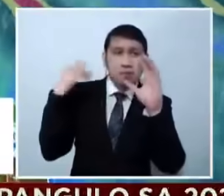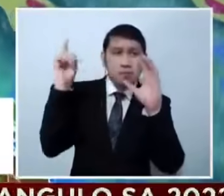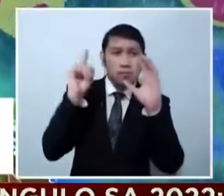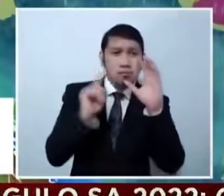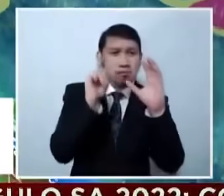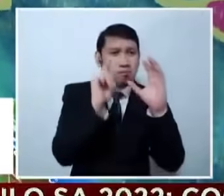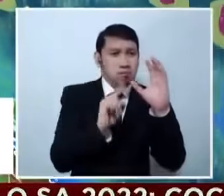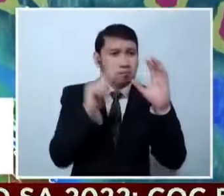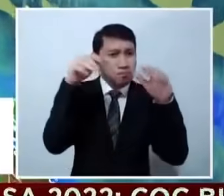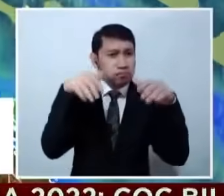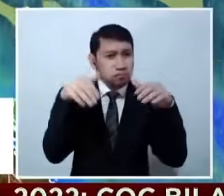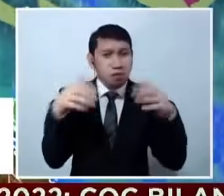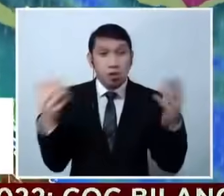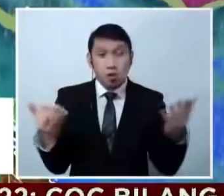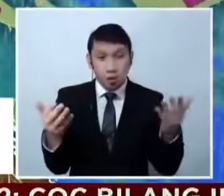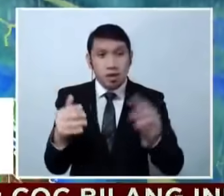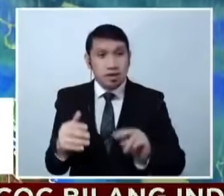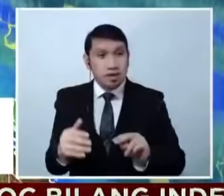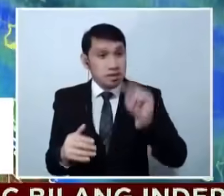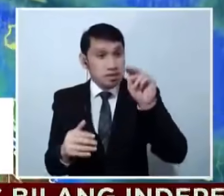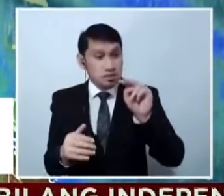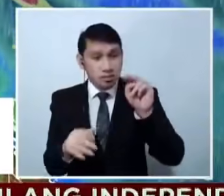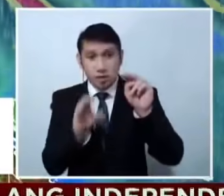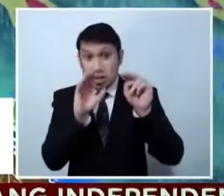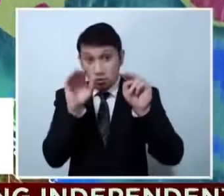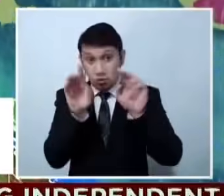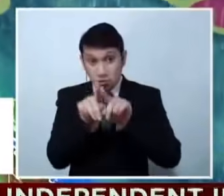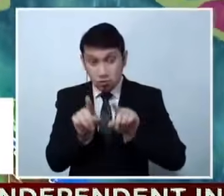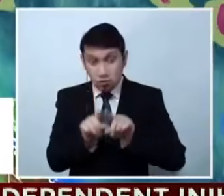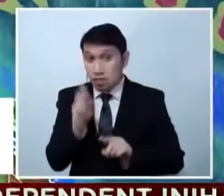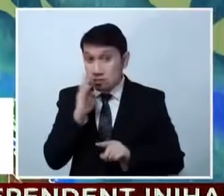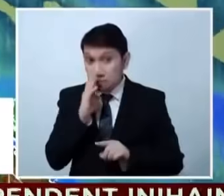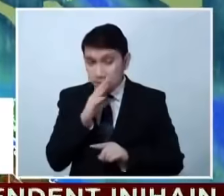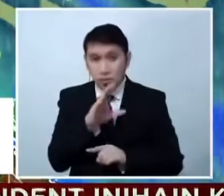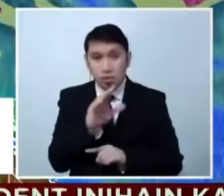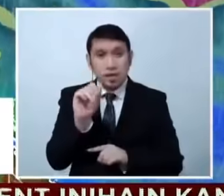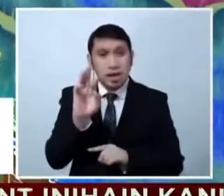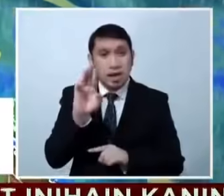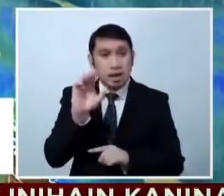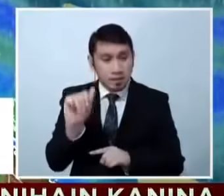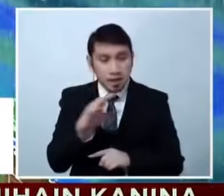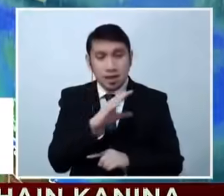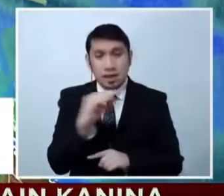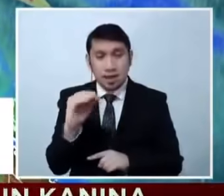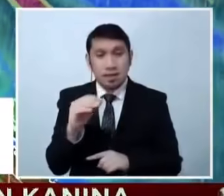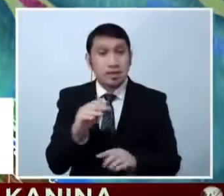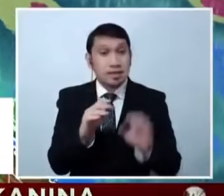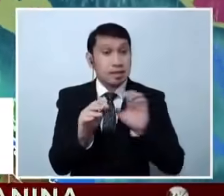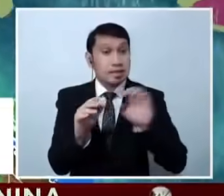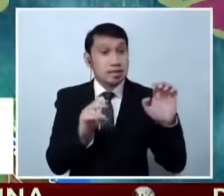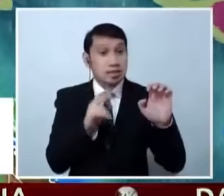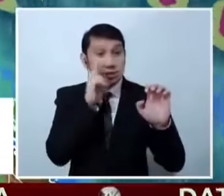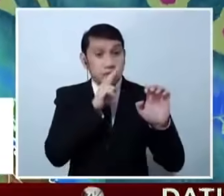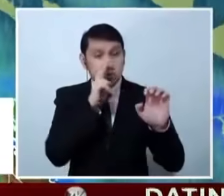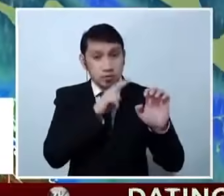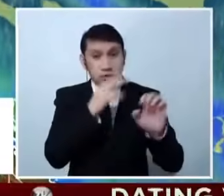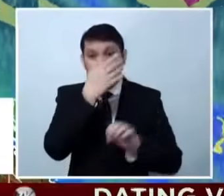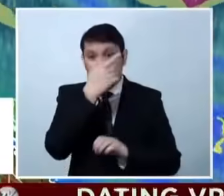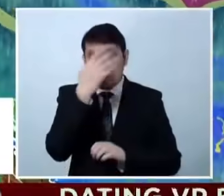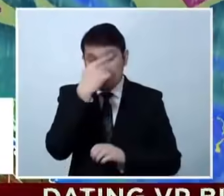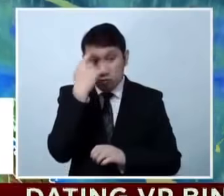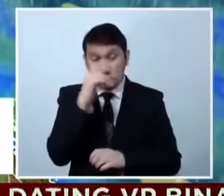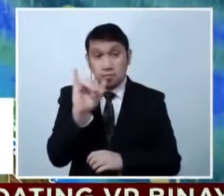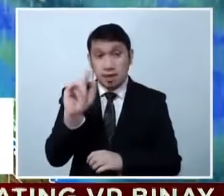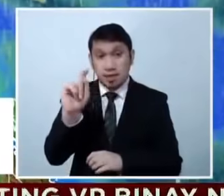Luzon, Ilocos Region, Bicol Region, Benguet, Abra at Eastern Visayas dahil sa Intertropical Convergence